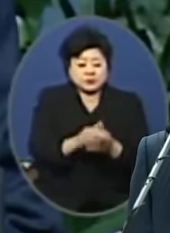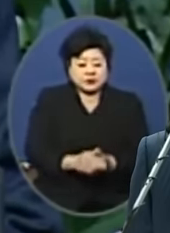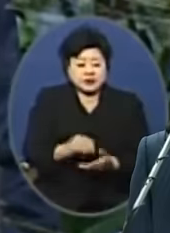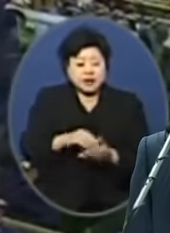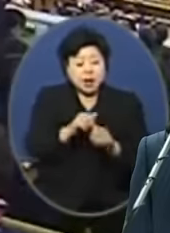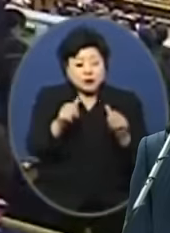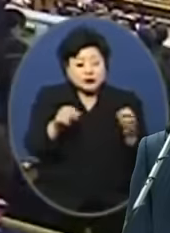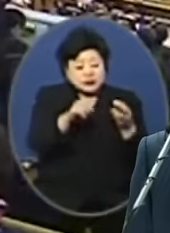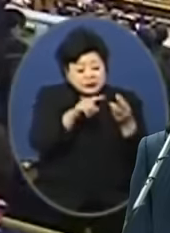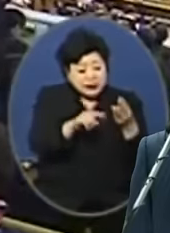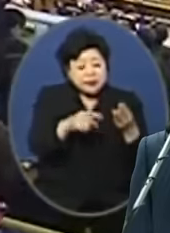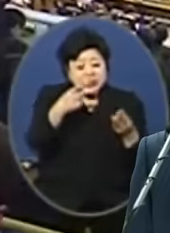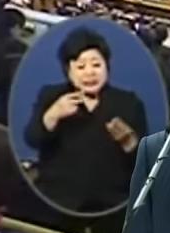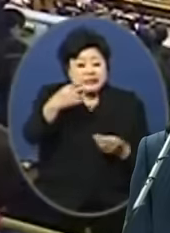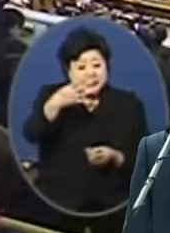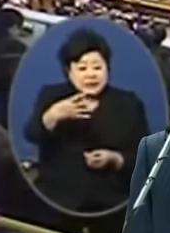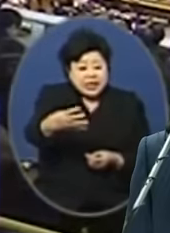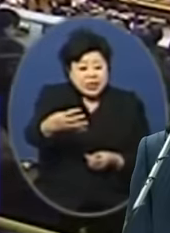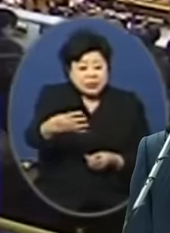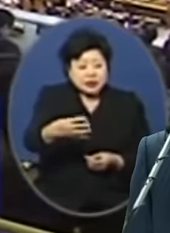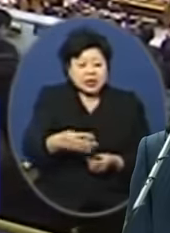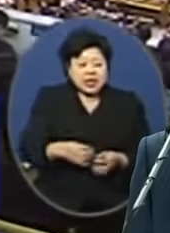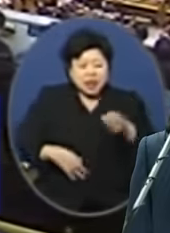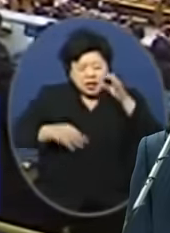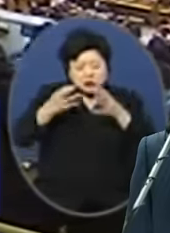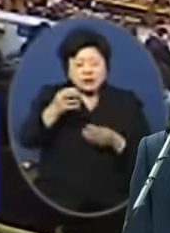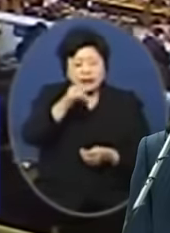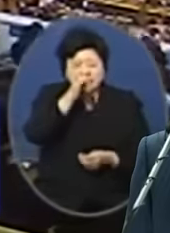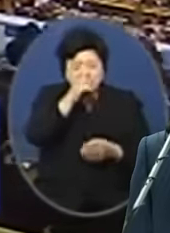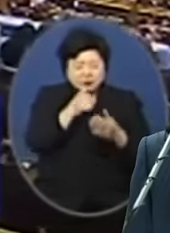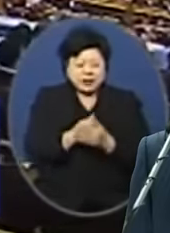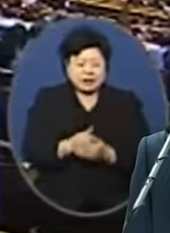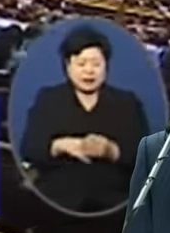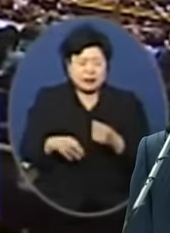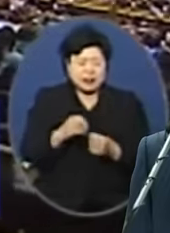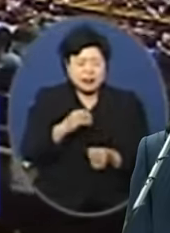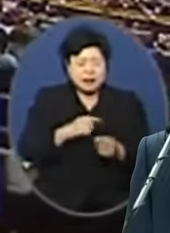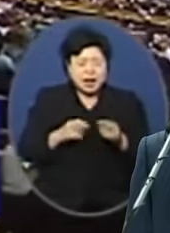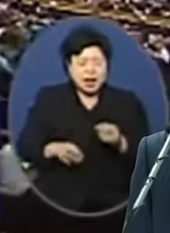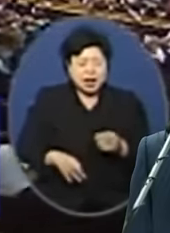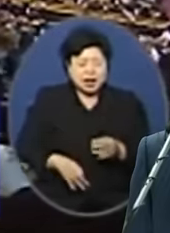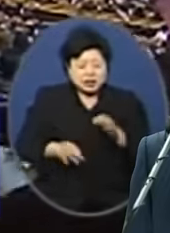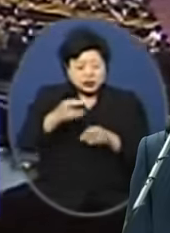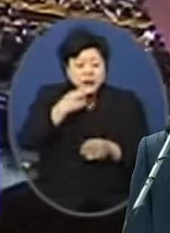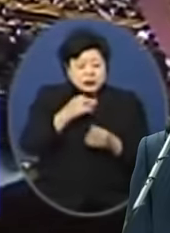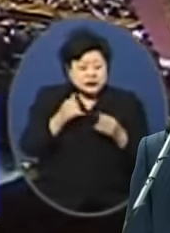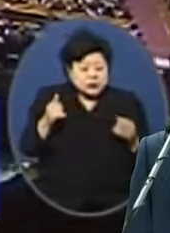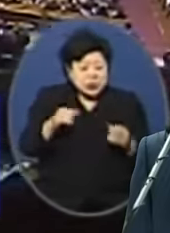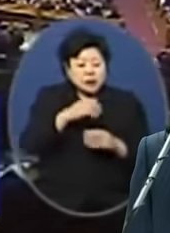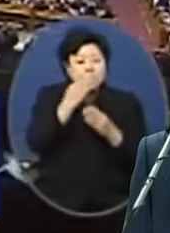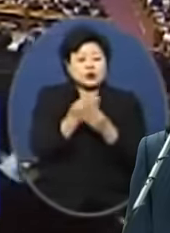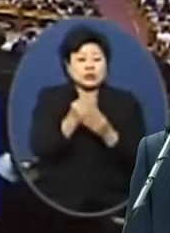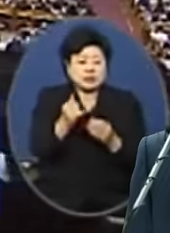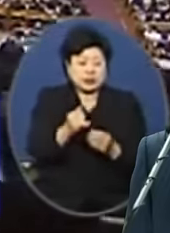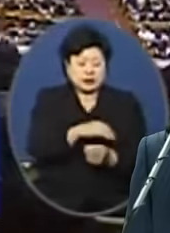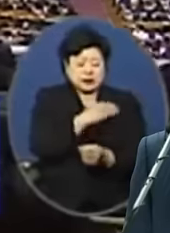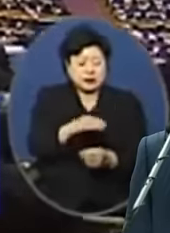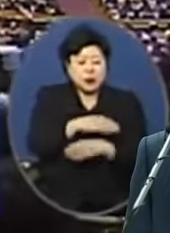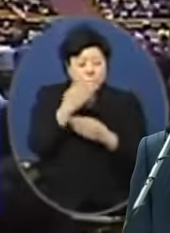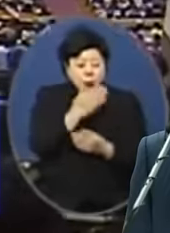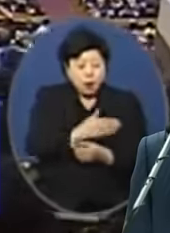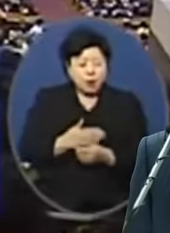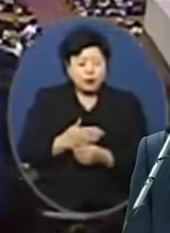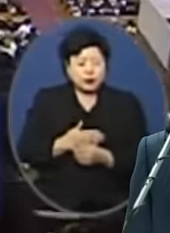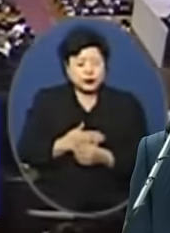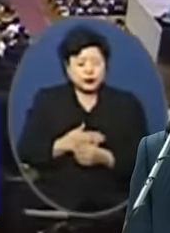야고보서 3장 2절로 4절에 우리가 다 실수가 많으니 만일 말에 실수가 없는 자라면 곧 온전한 사람이라 능히 온